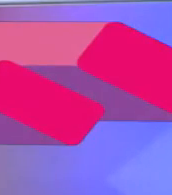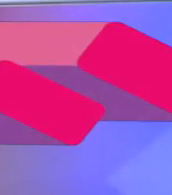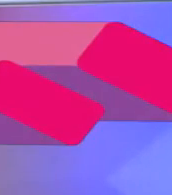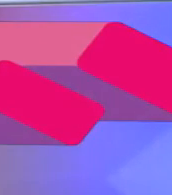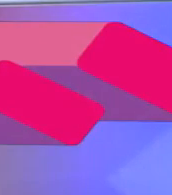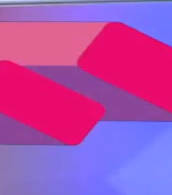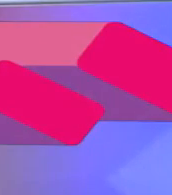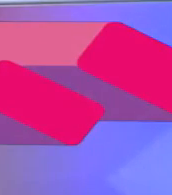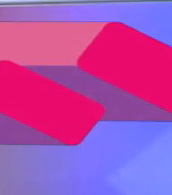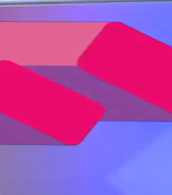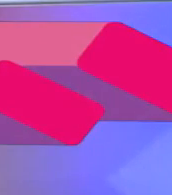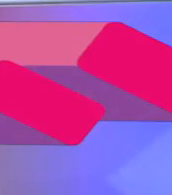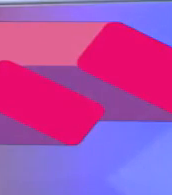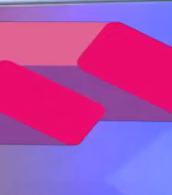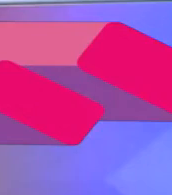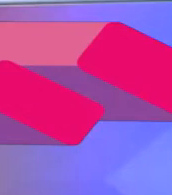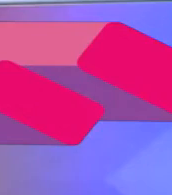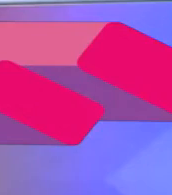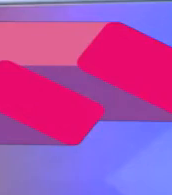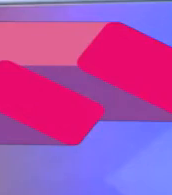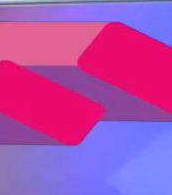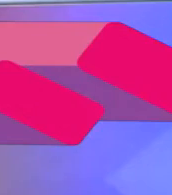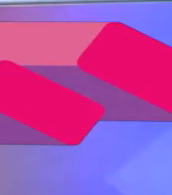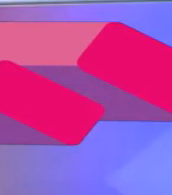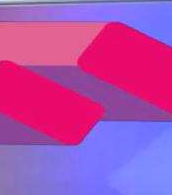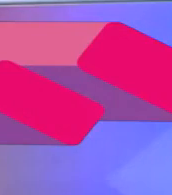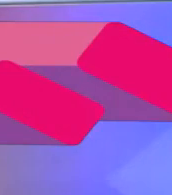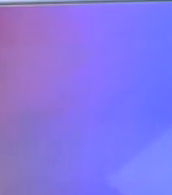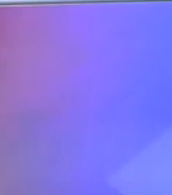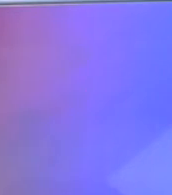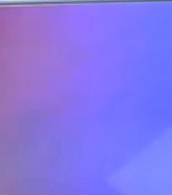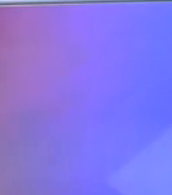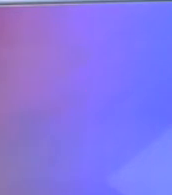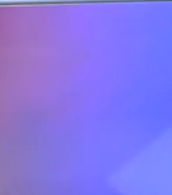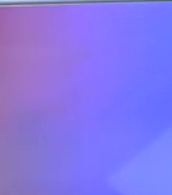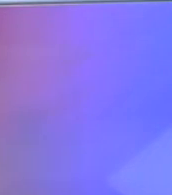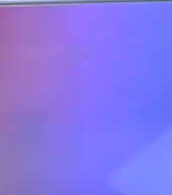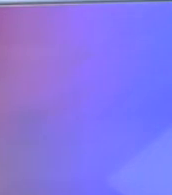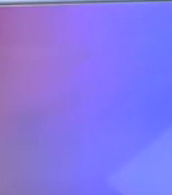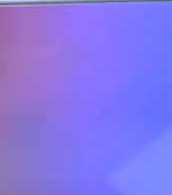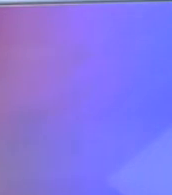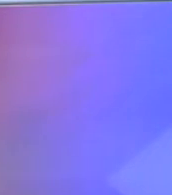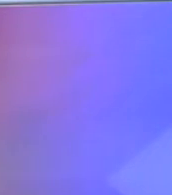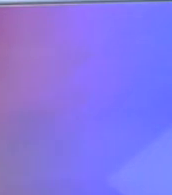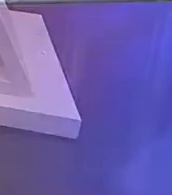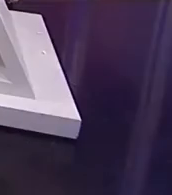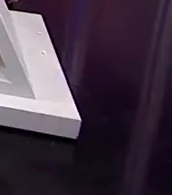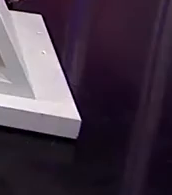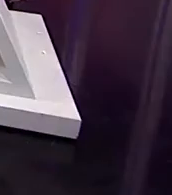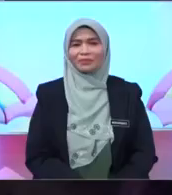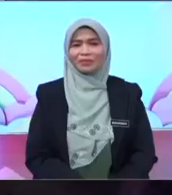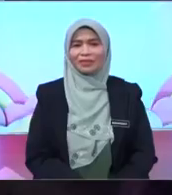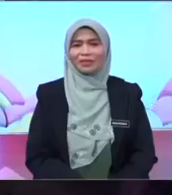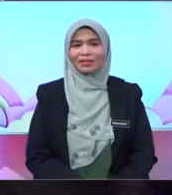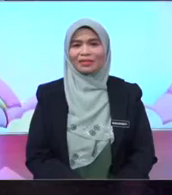Somad Klang Selangor Assalamualaikum sego pecel kasih cegukan studi bersama dengan kami pada hari ini